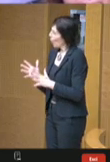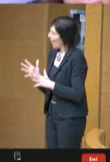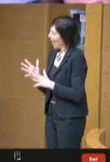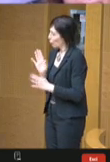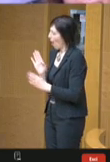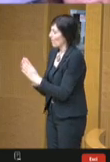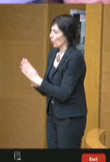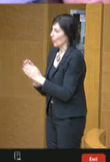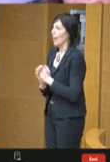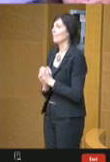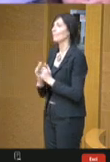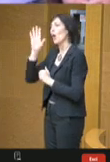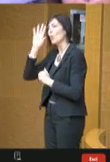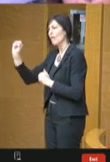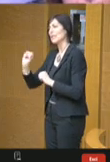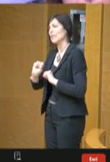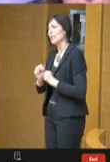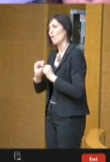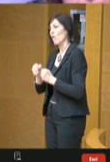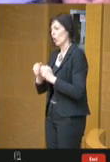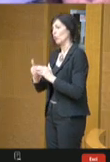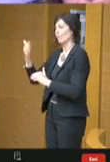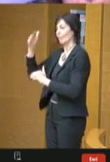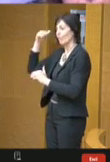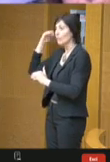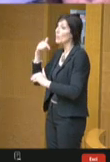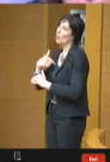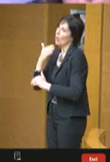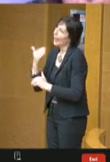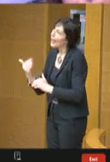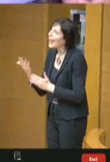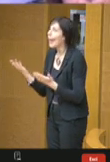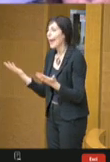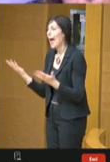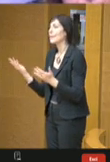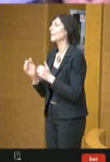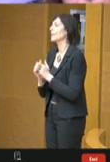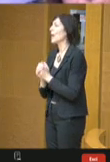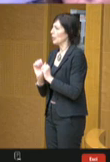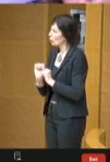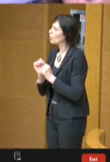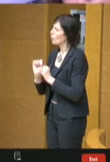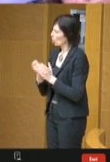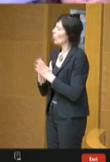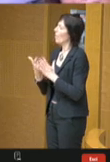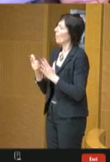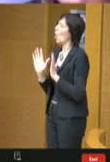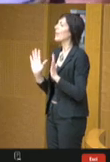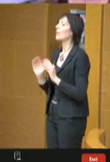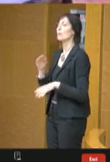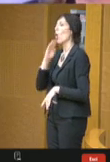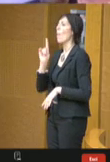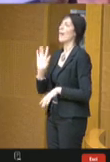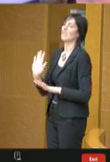università hanno fatto uno sforzo rispetto al passato, io lo ringrazio, hanno fatto uno sforzo importante, però non basta ancora.